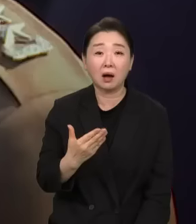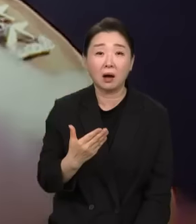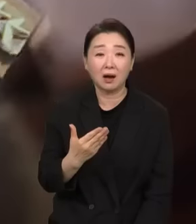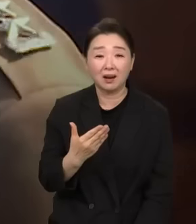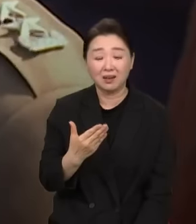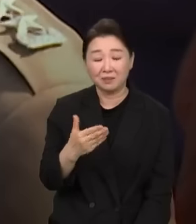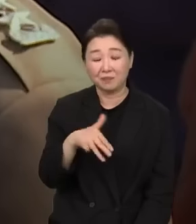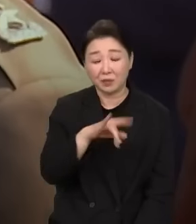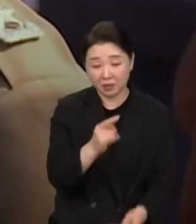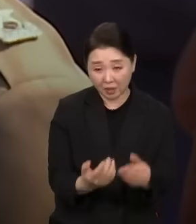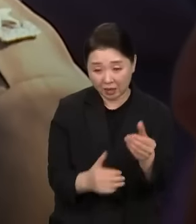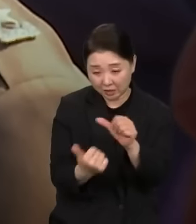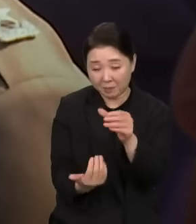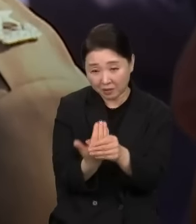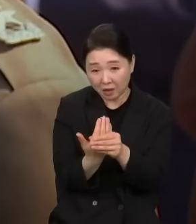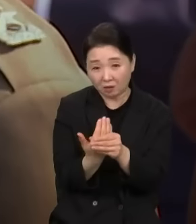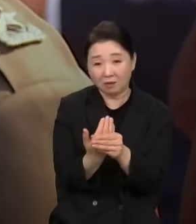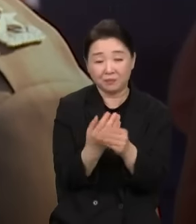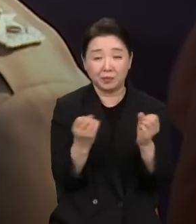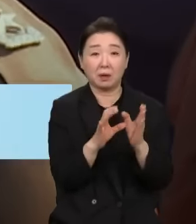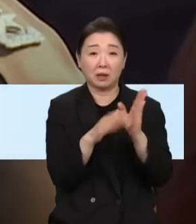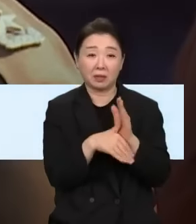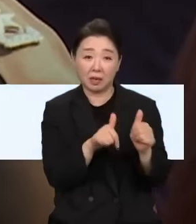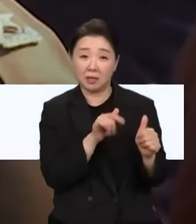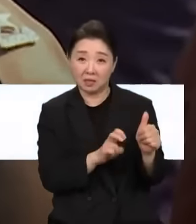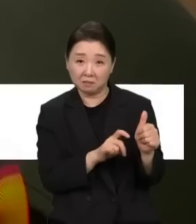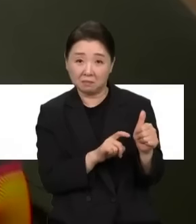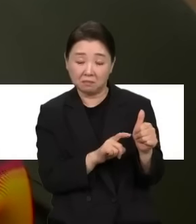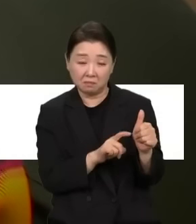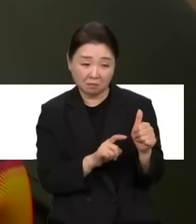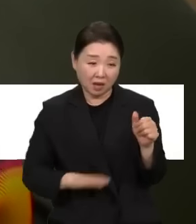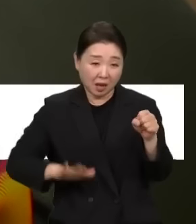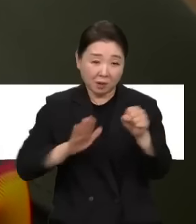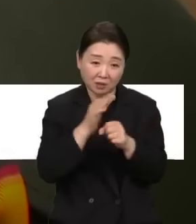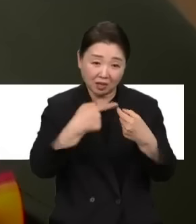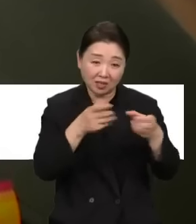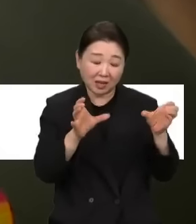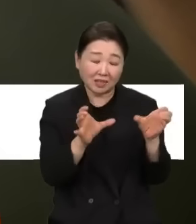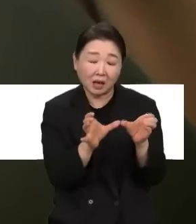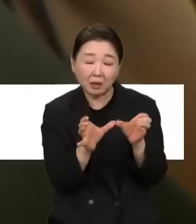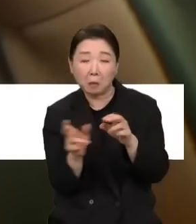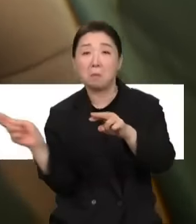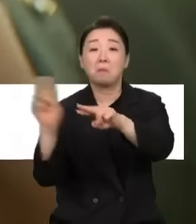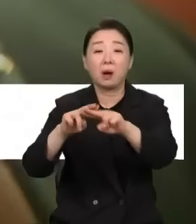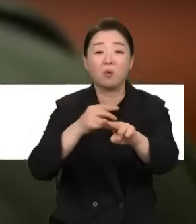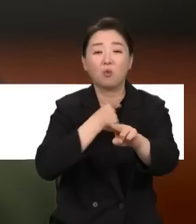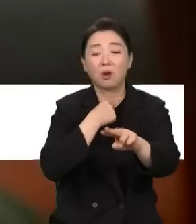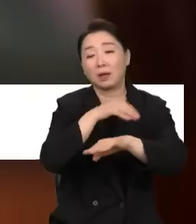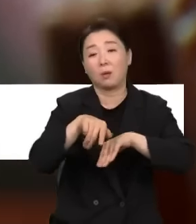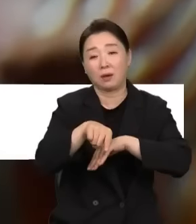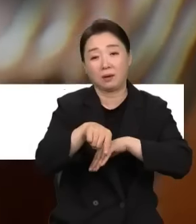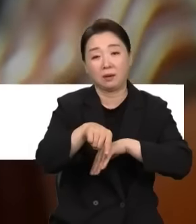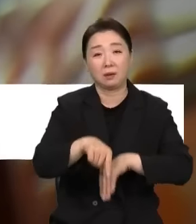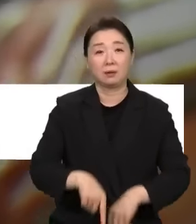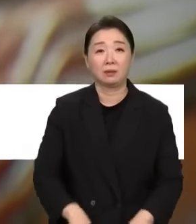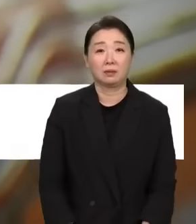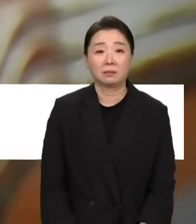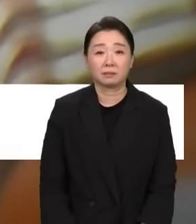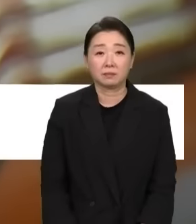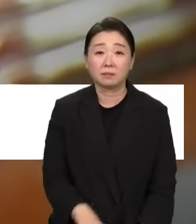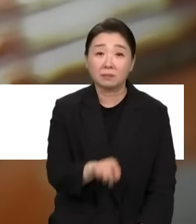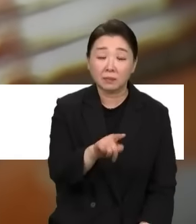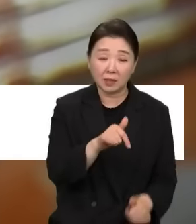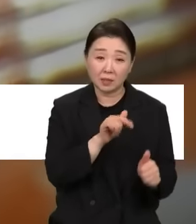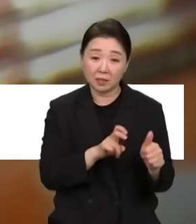나눈 대화에서 그 자리에 바로 임성근 당시 해병 1사단장을 앉히려고 했던 구상이 드러납니다. 이것이